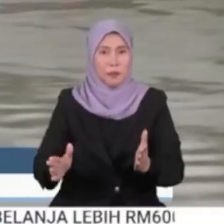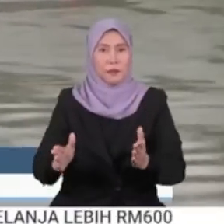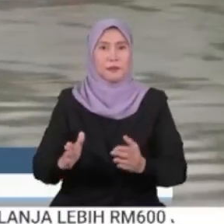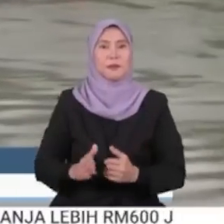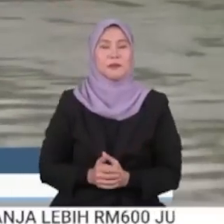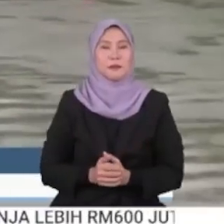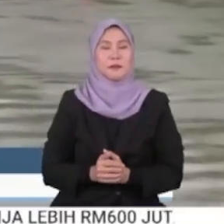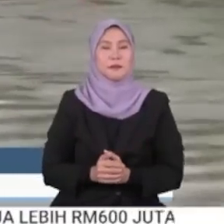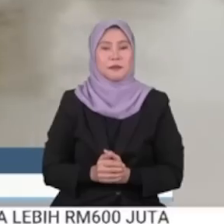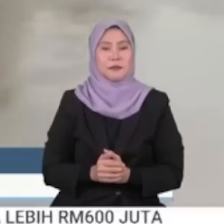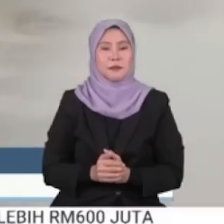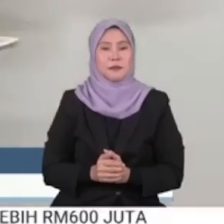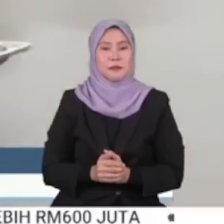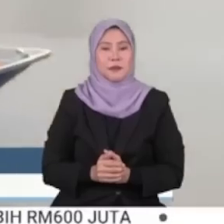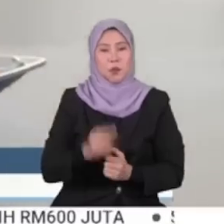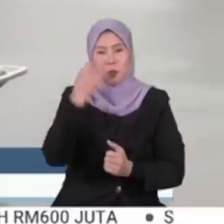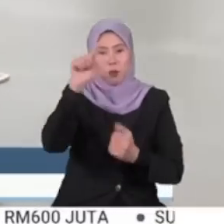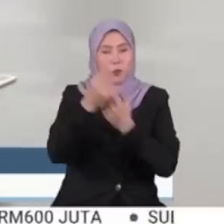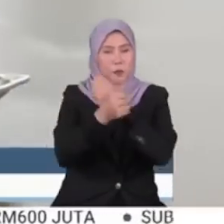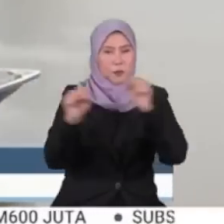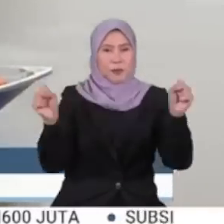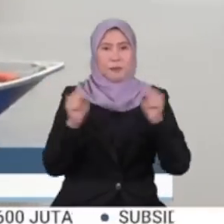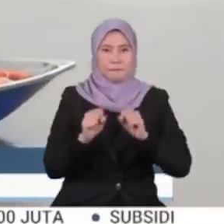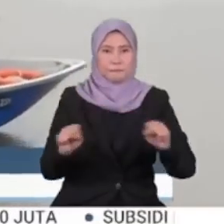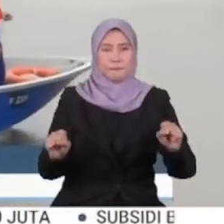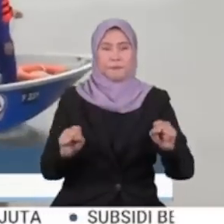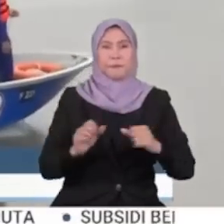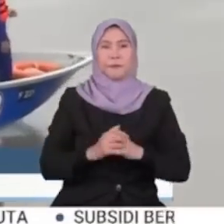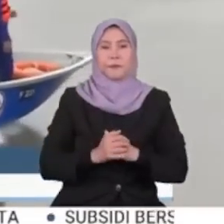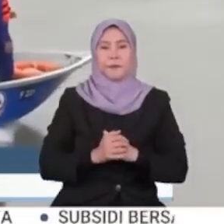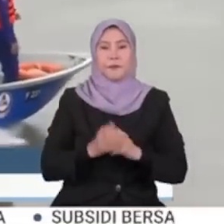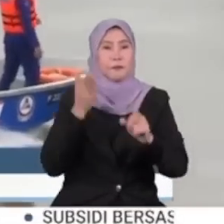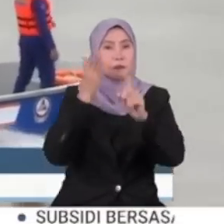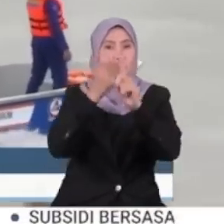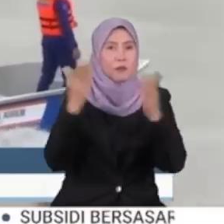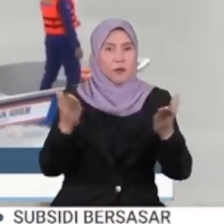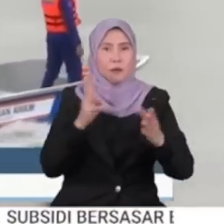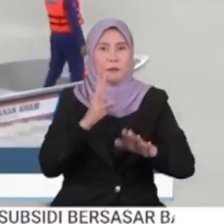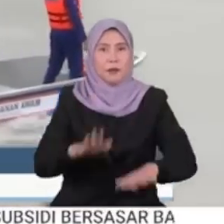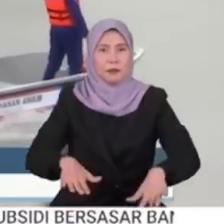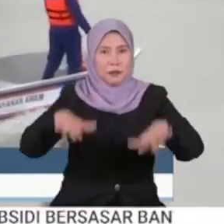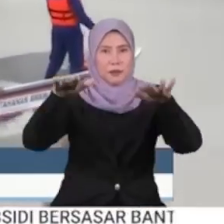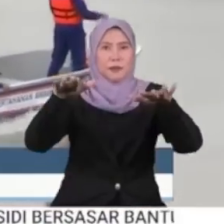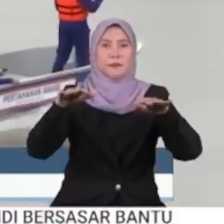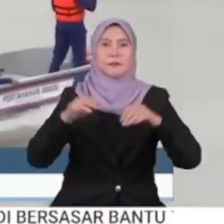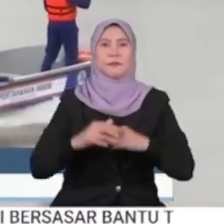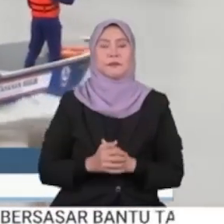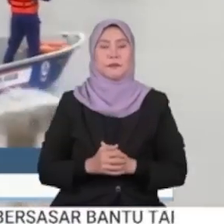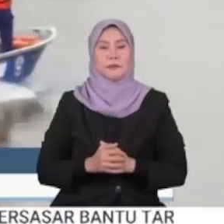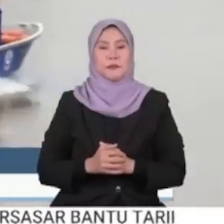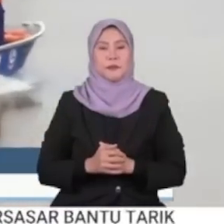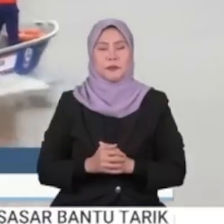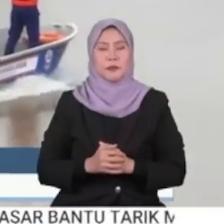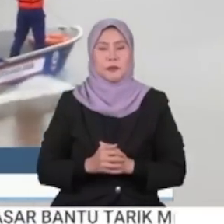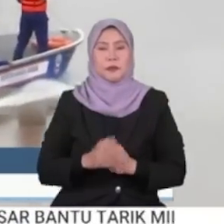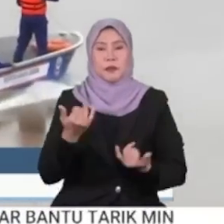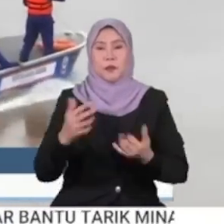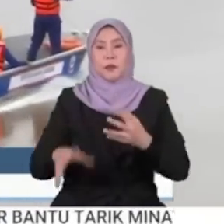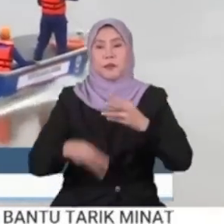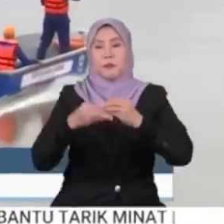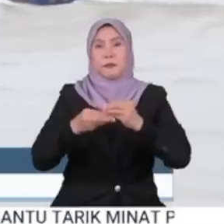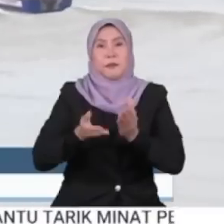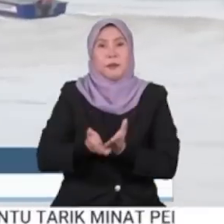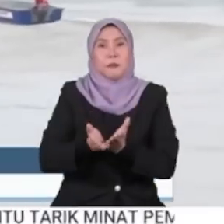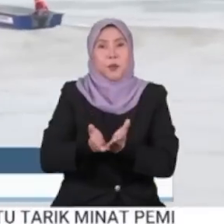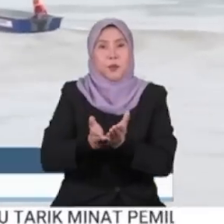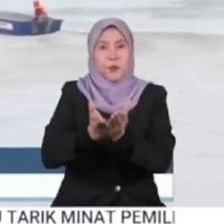untuk kita bersiap sedia khusus untuk banjir atau bencana banjir hari ini. Dan juga kita ada penambahan bot